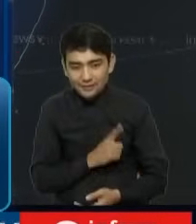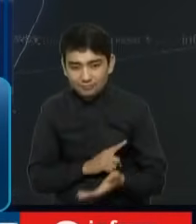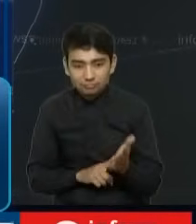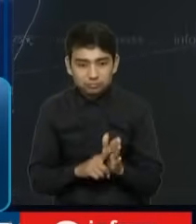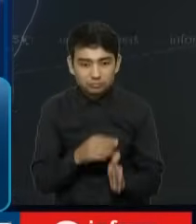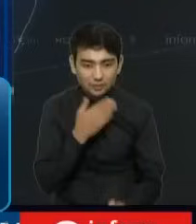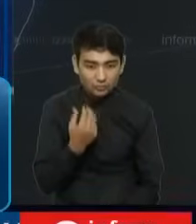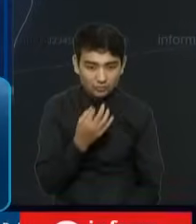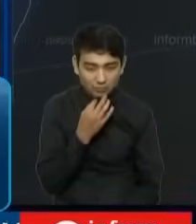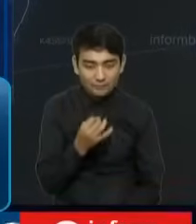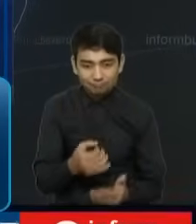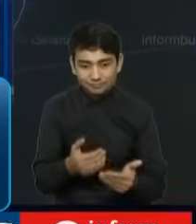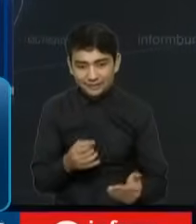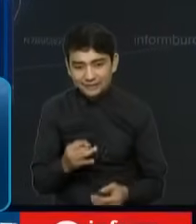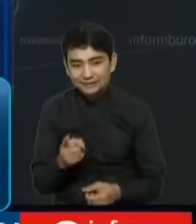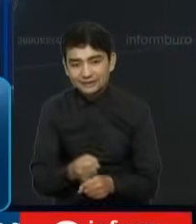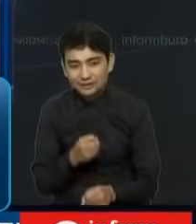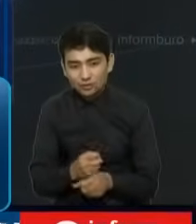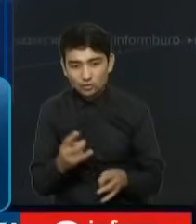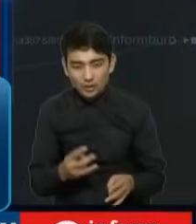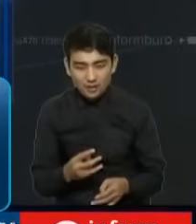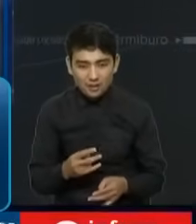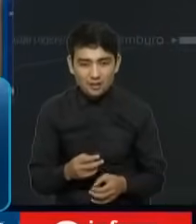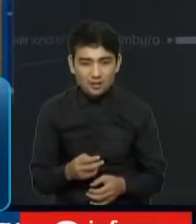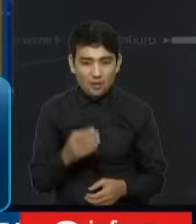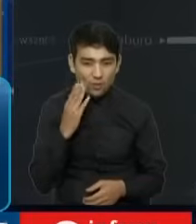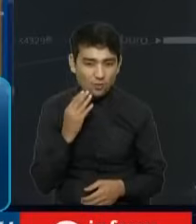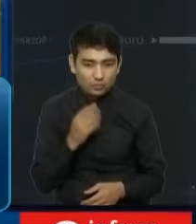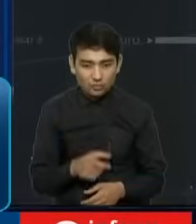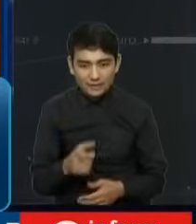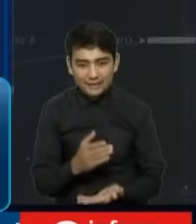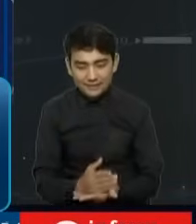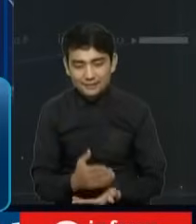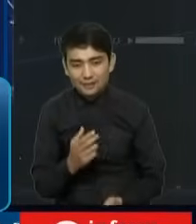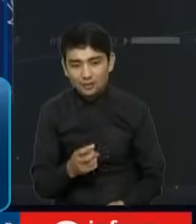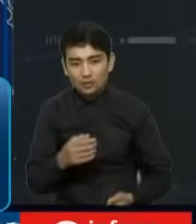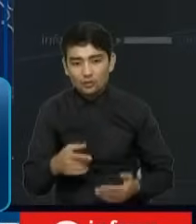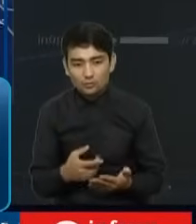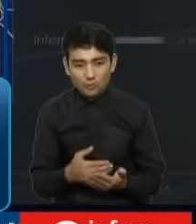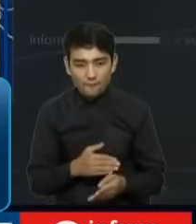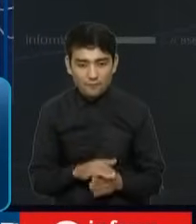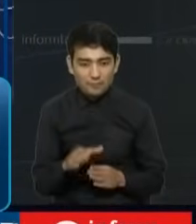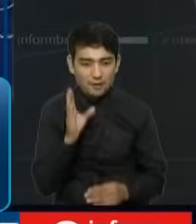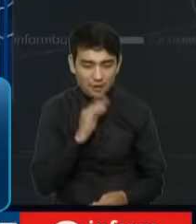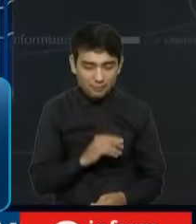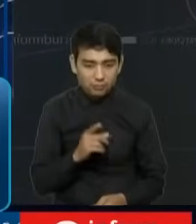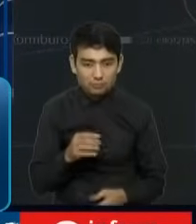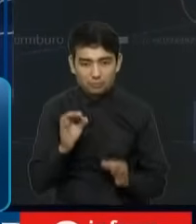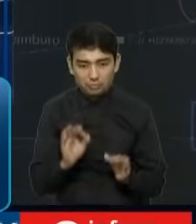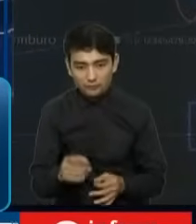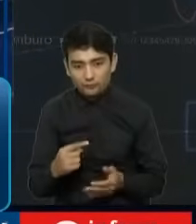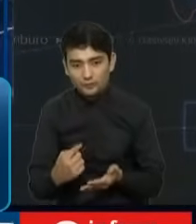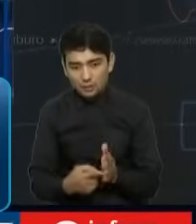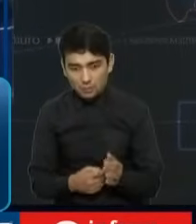как писали, то есть сделать это более-менее легким путем. Я считаю, что эта норма вполне обоснованная, она, требования